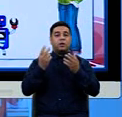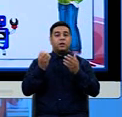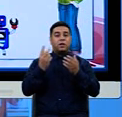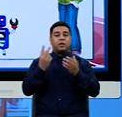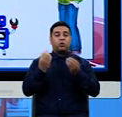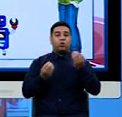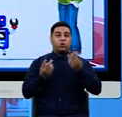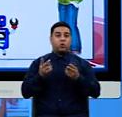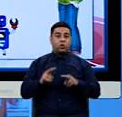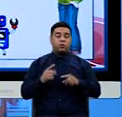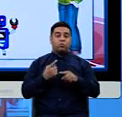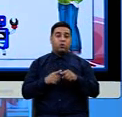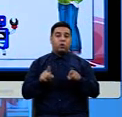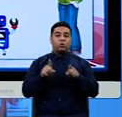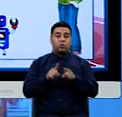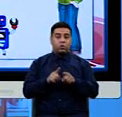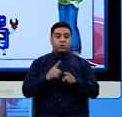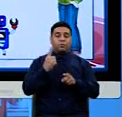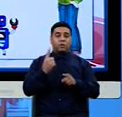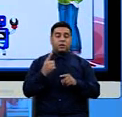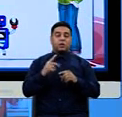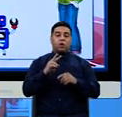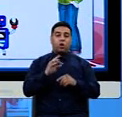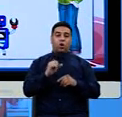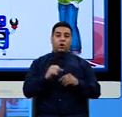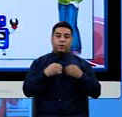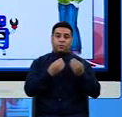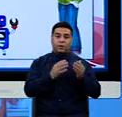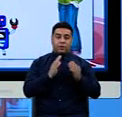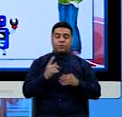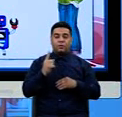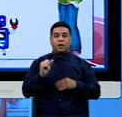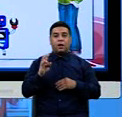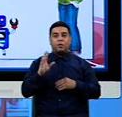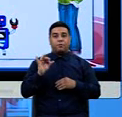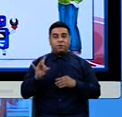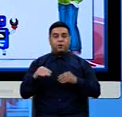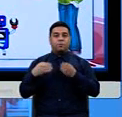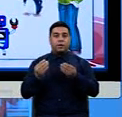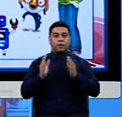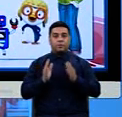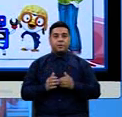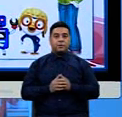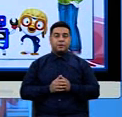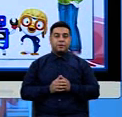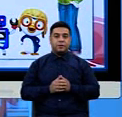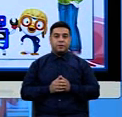ikkita o'yinchoq qoldi. Bu o'yinchoqlarni ham bittasini Lolaga, bittasini Anvarga beramiz.